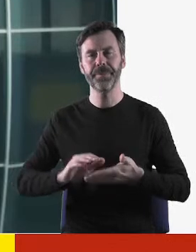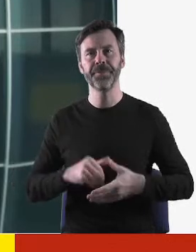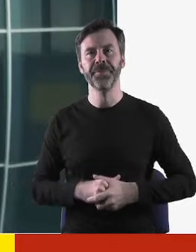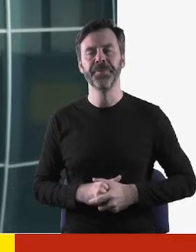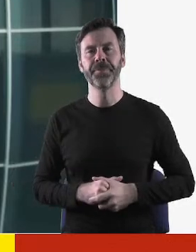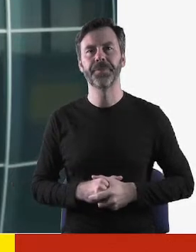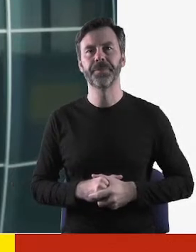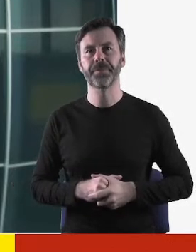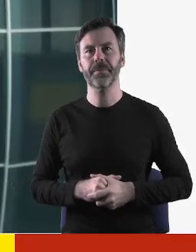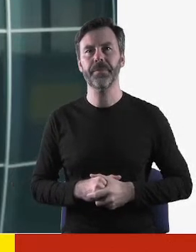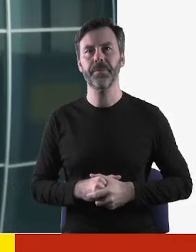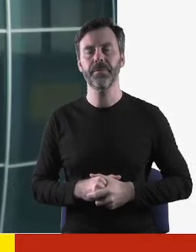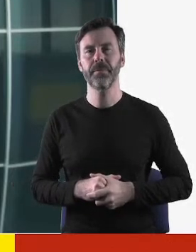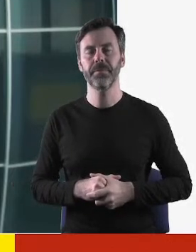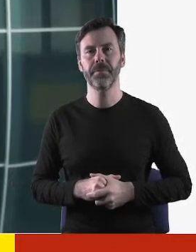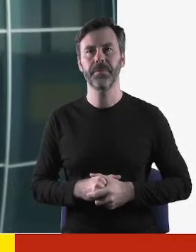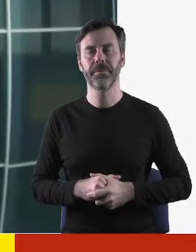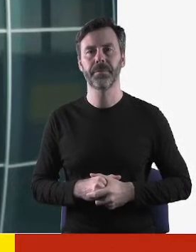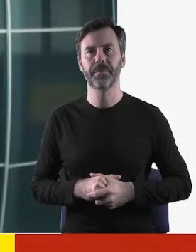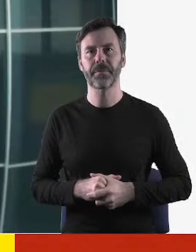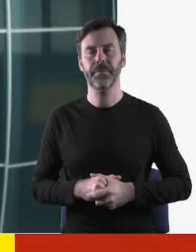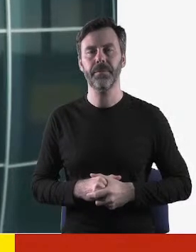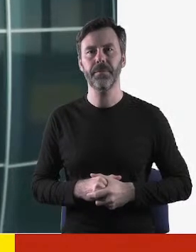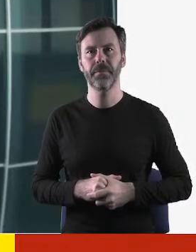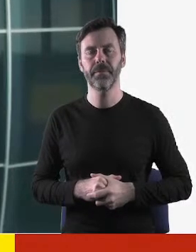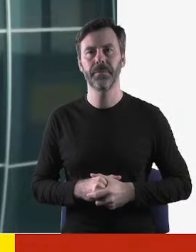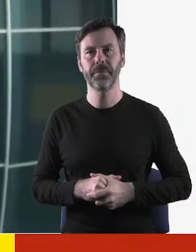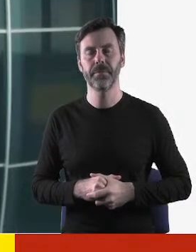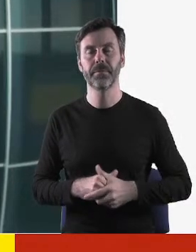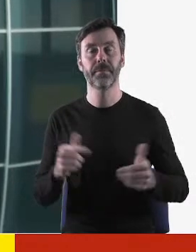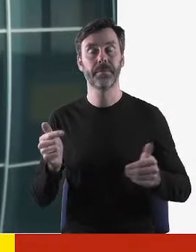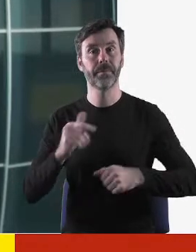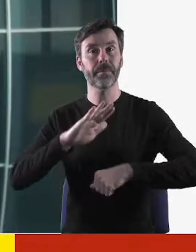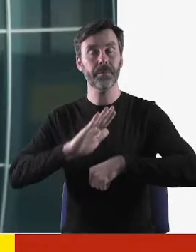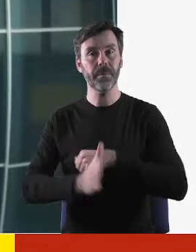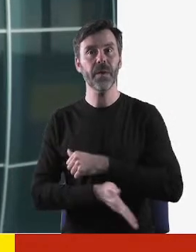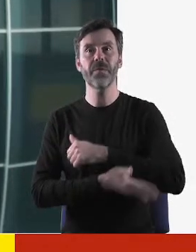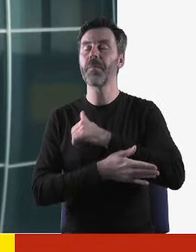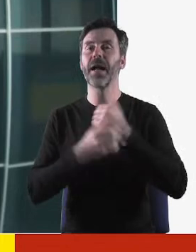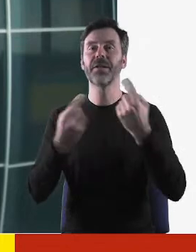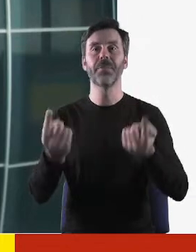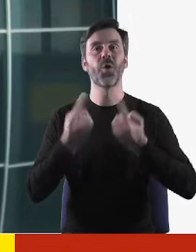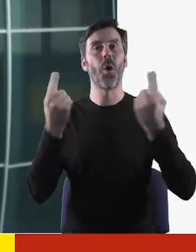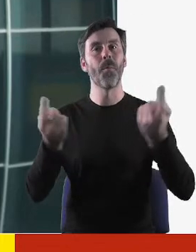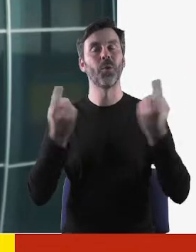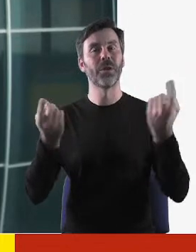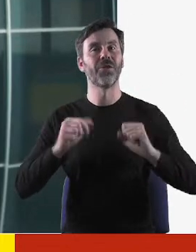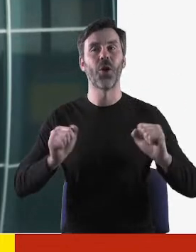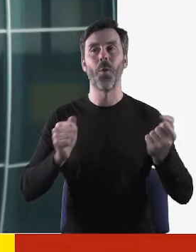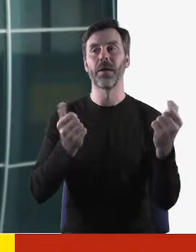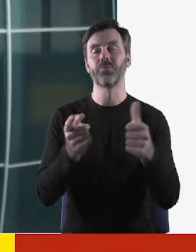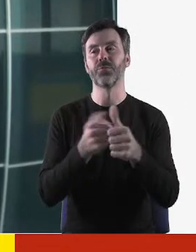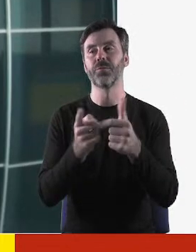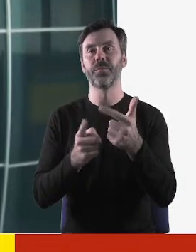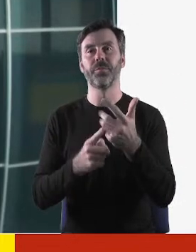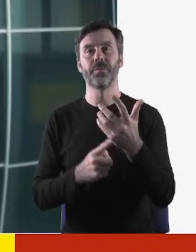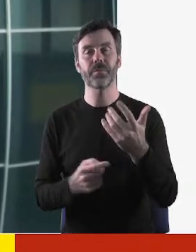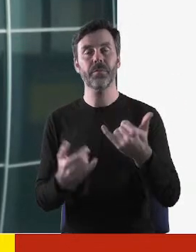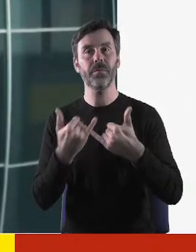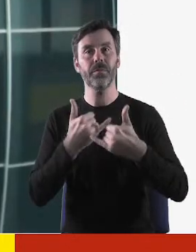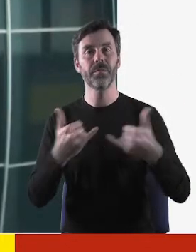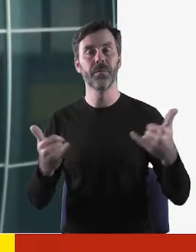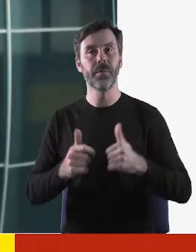stale razem ze swoim klubem i nieustająco deklaruję wsparcie w jakichkolwiek działaniach promocyjnych, które Urząd